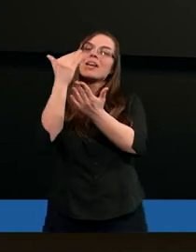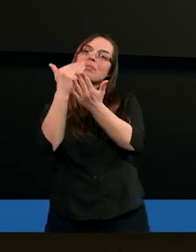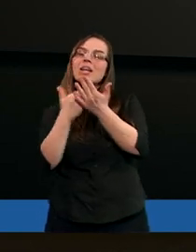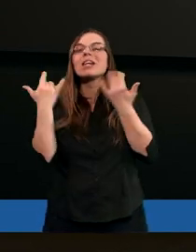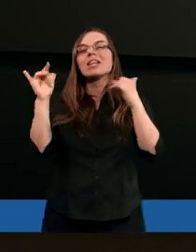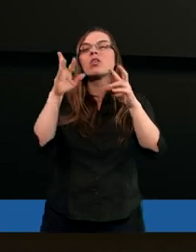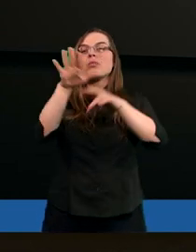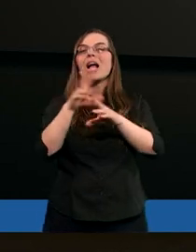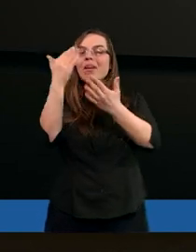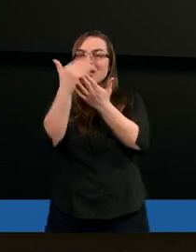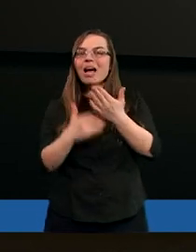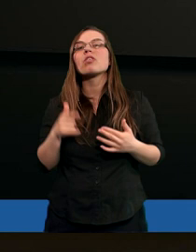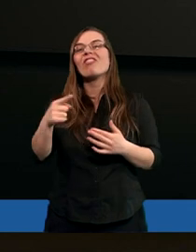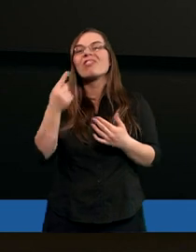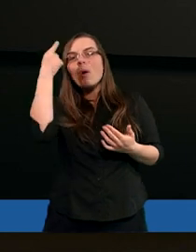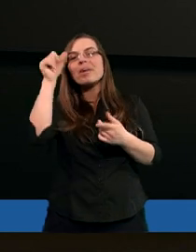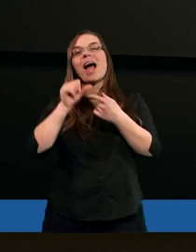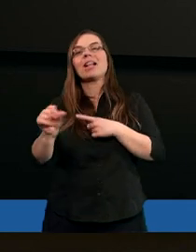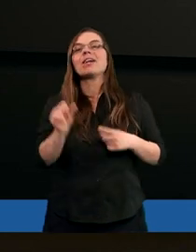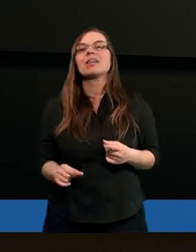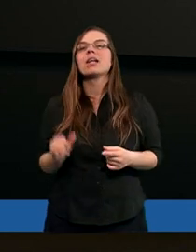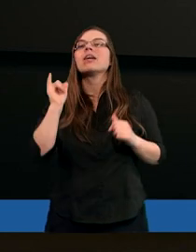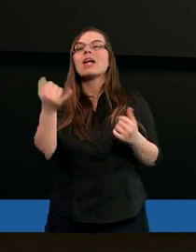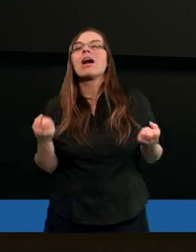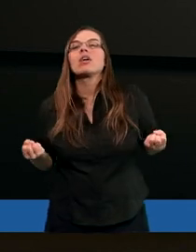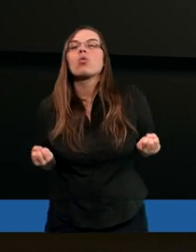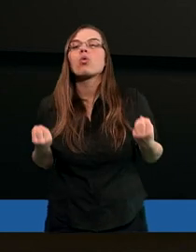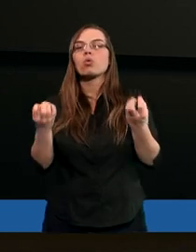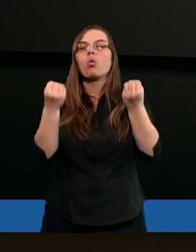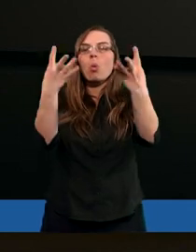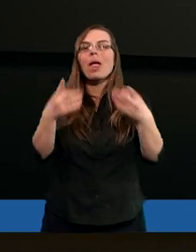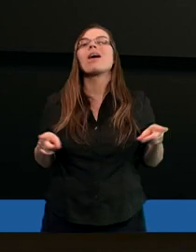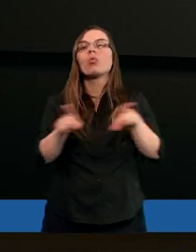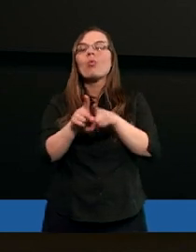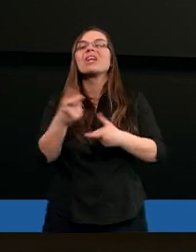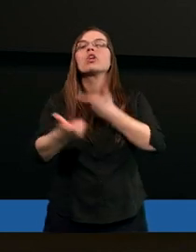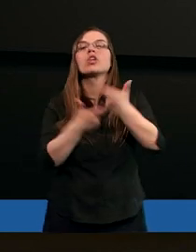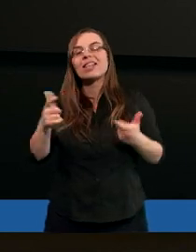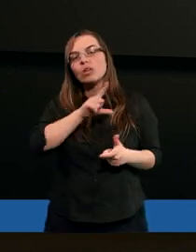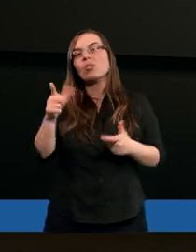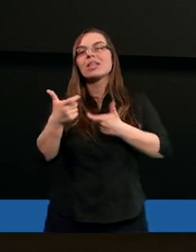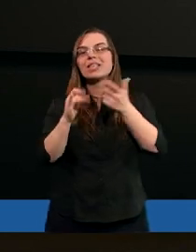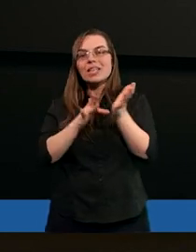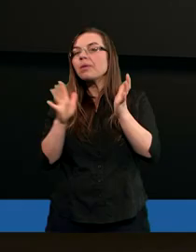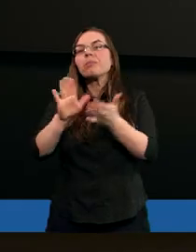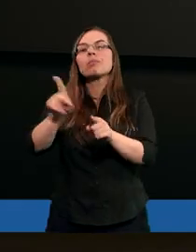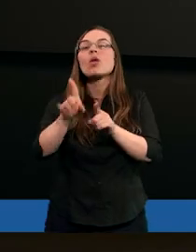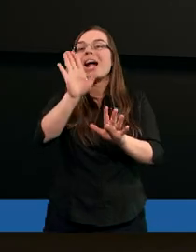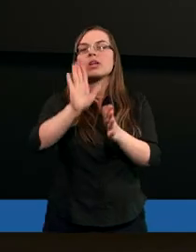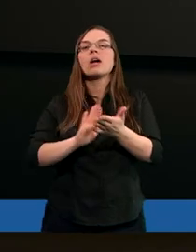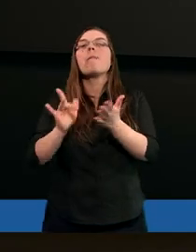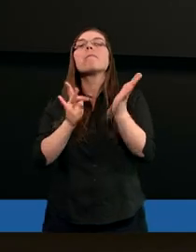przyszłych studiach będziemy o nich wspominać, jakie cuda również czynił Chrystus. Znaczy